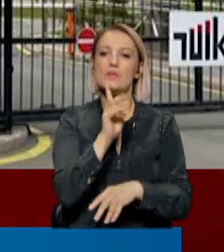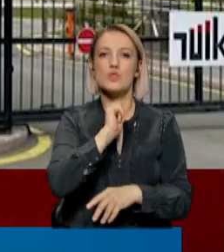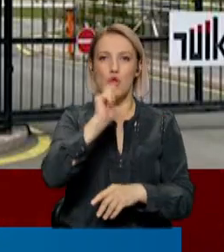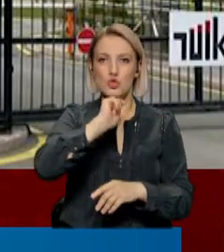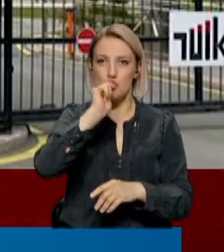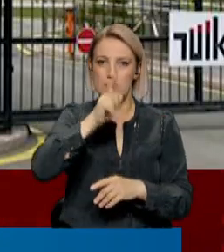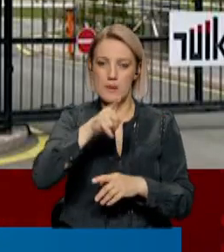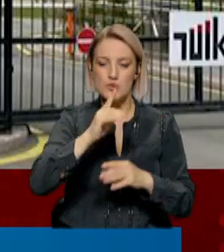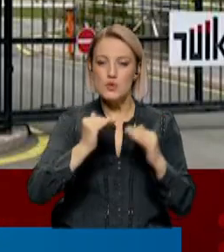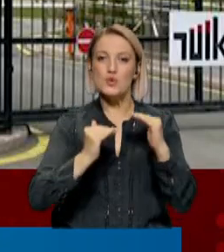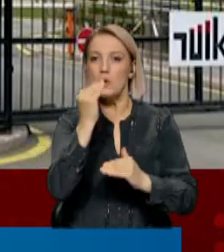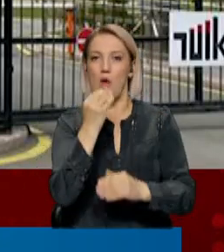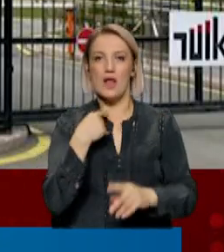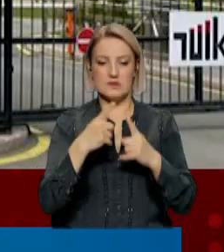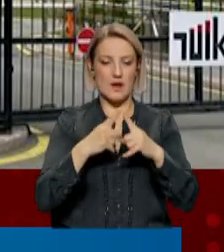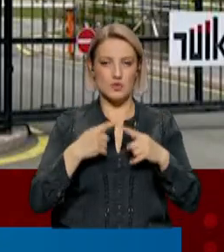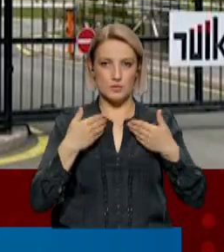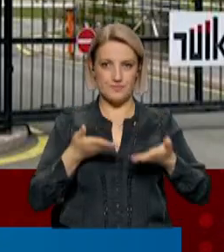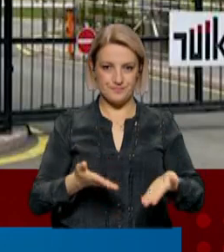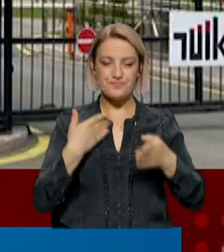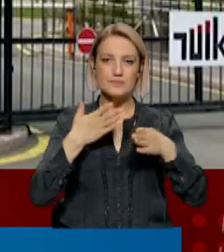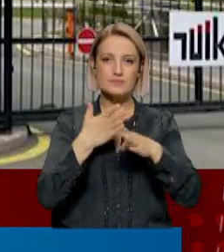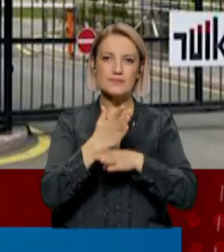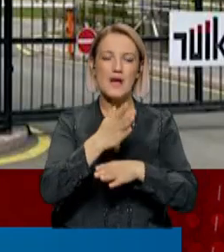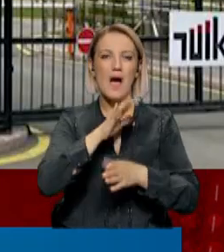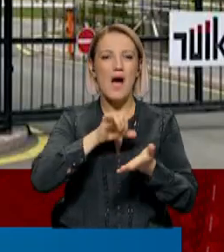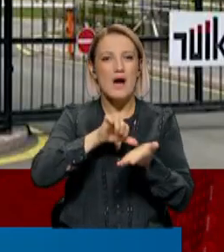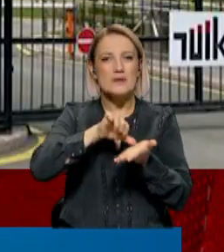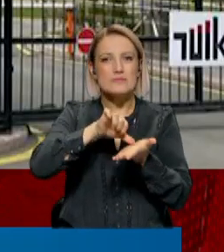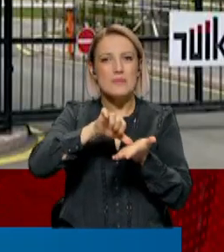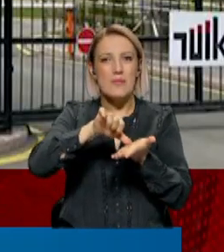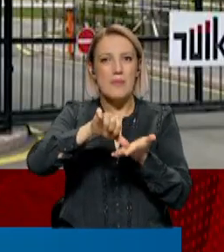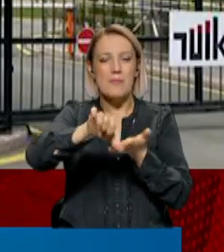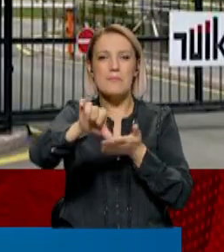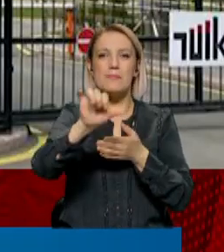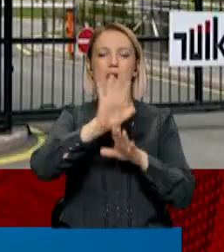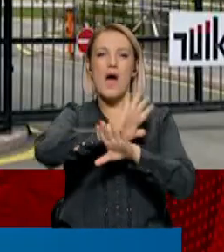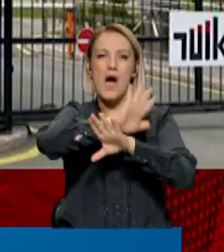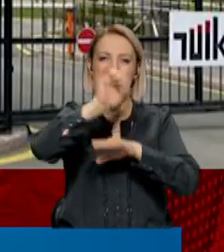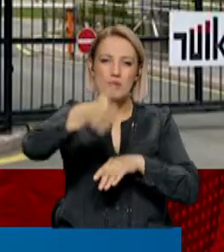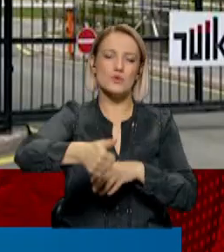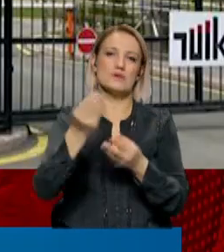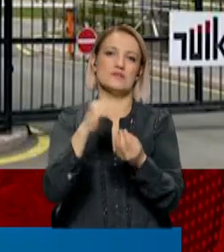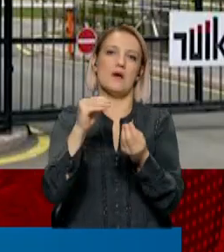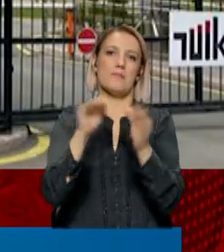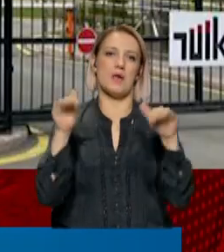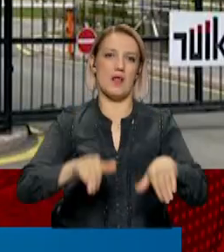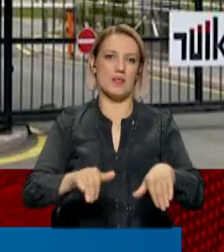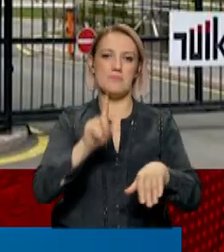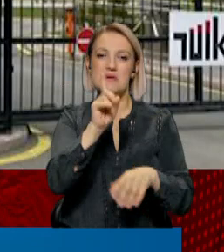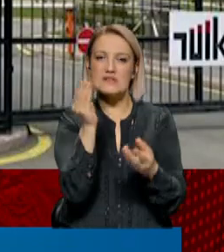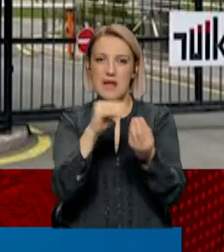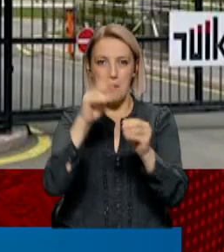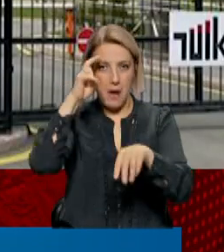burada yüksek olanlarını sayıyoruz. Aslında iğneden ip diye her şeye hemen her gün zam geldi. Bir